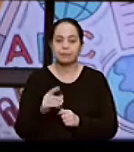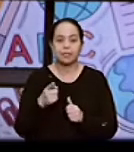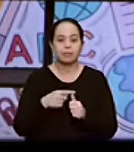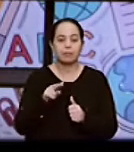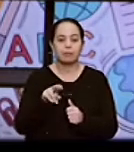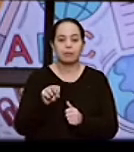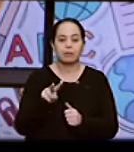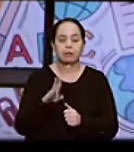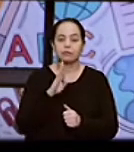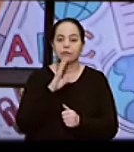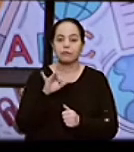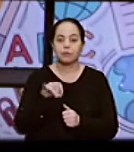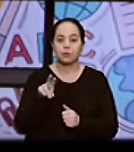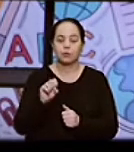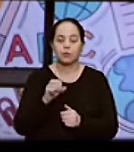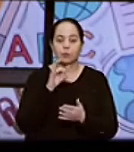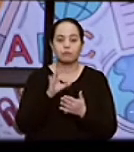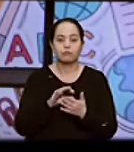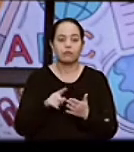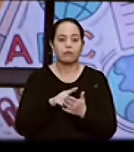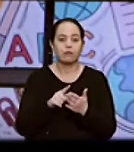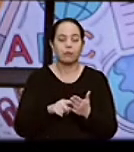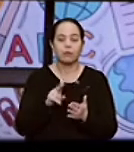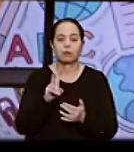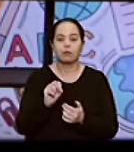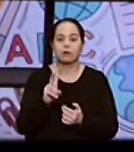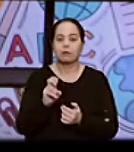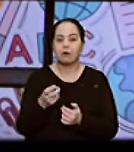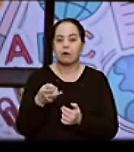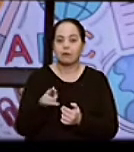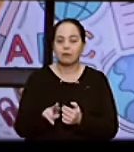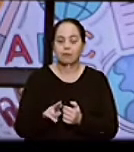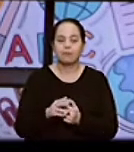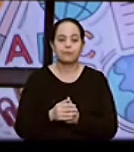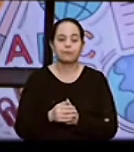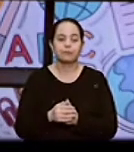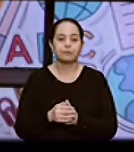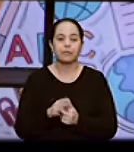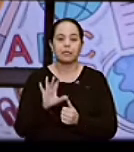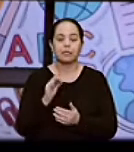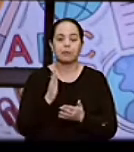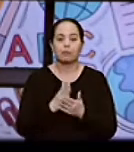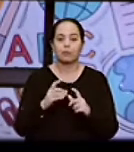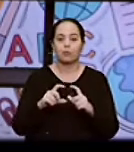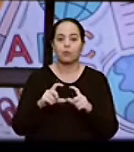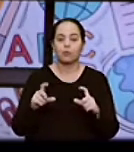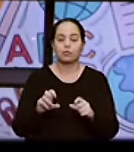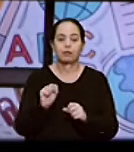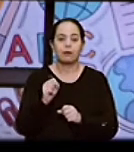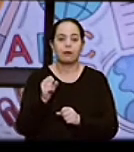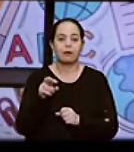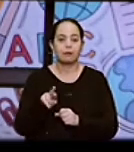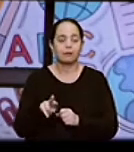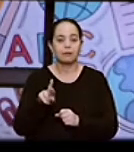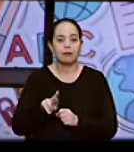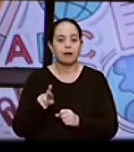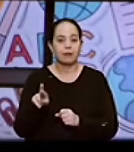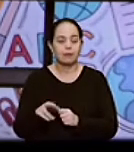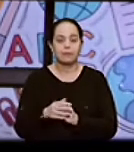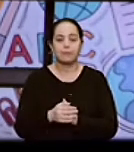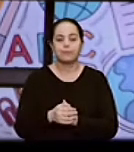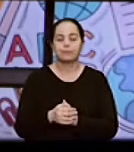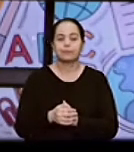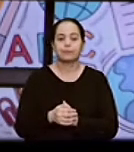женского рода отвечают на вопрос «какая» и имеют окончание «ая», «яя». А